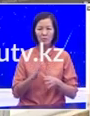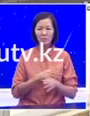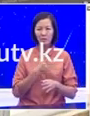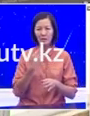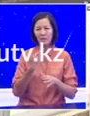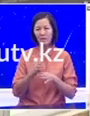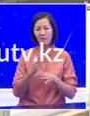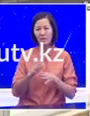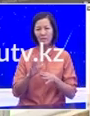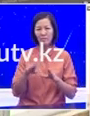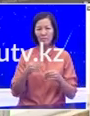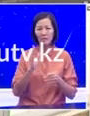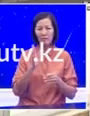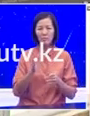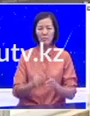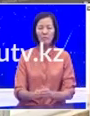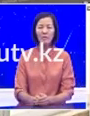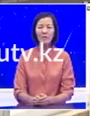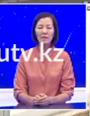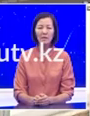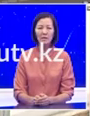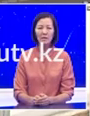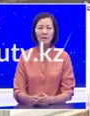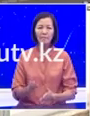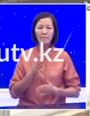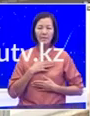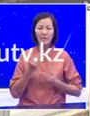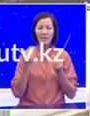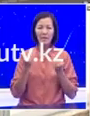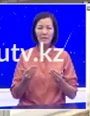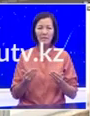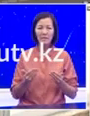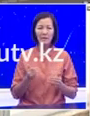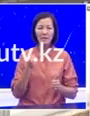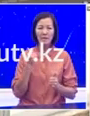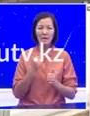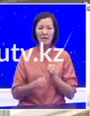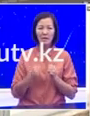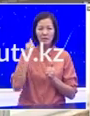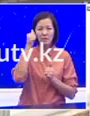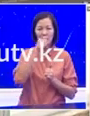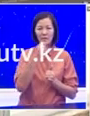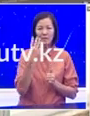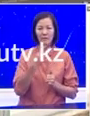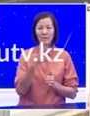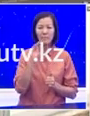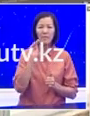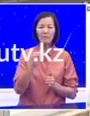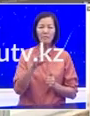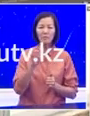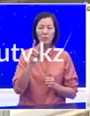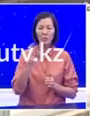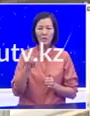несие береміз. Бізге қазір әр жылда 45 мың